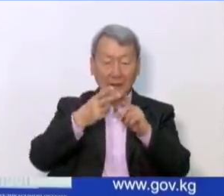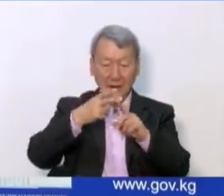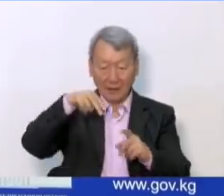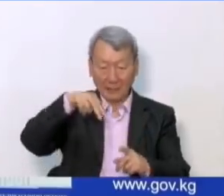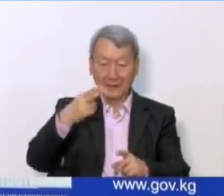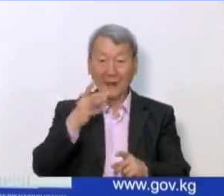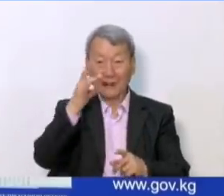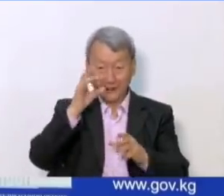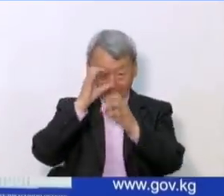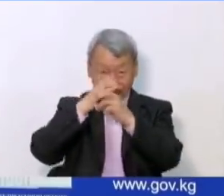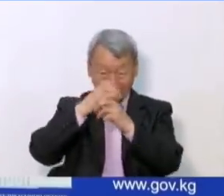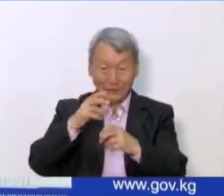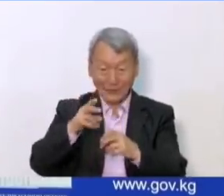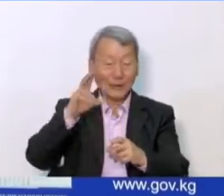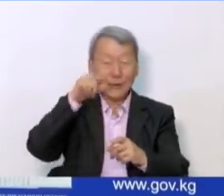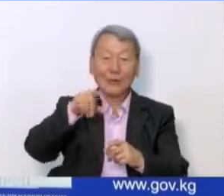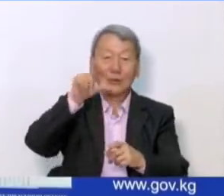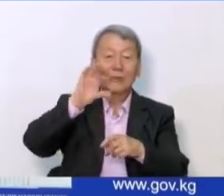анализге алынган, 12-сінде ошол эле